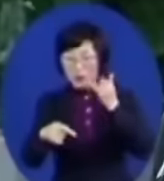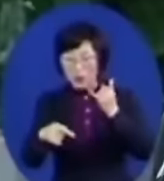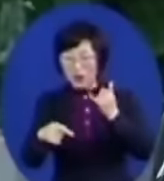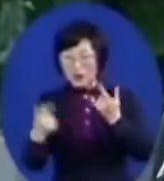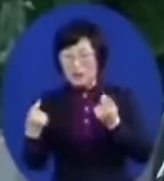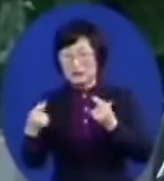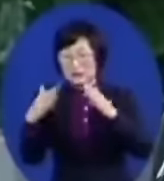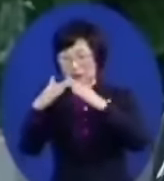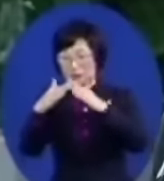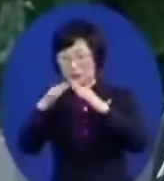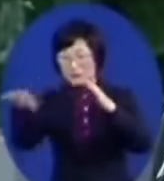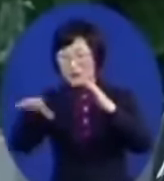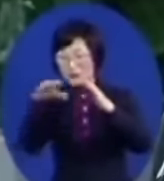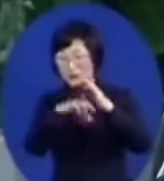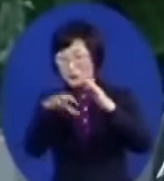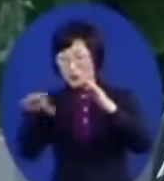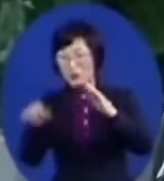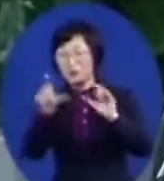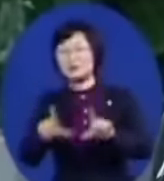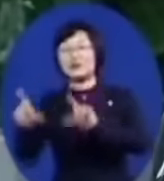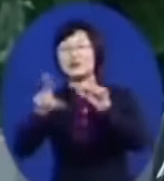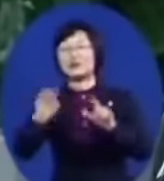친정이